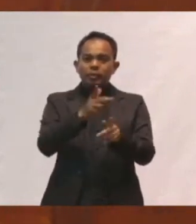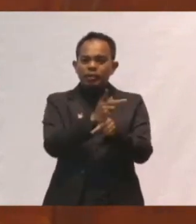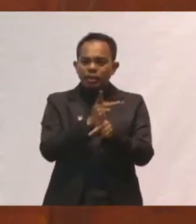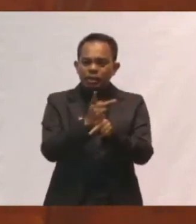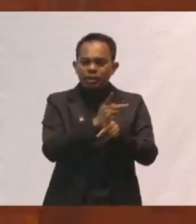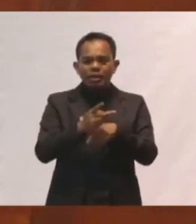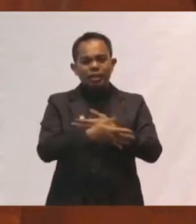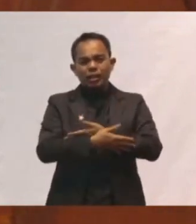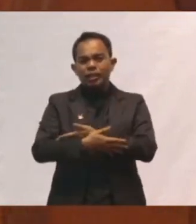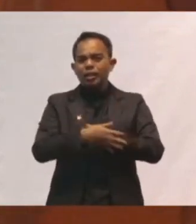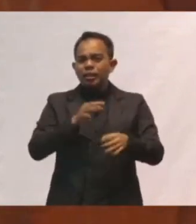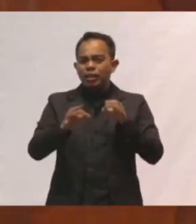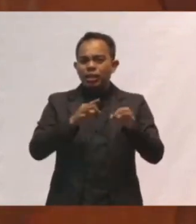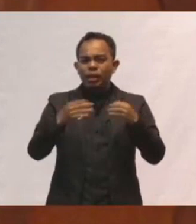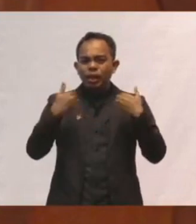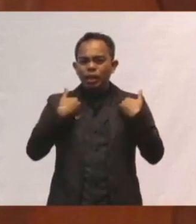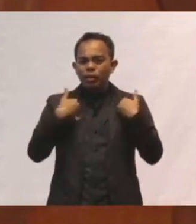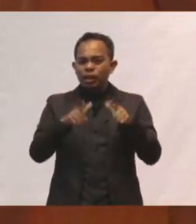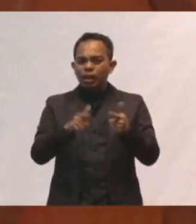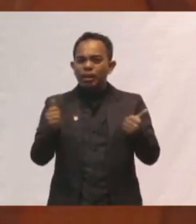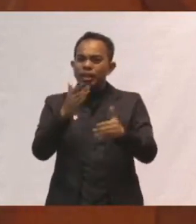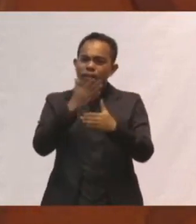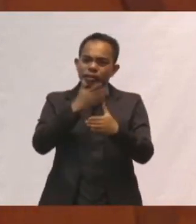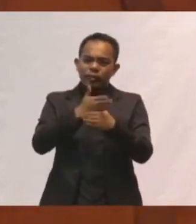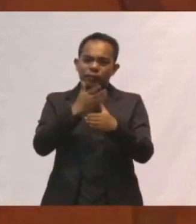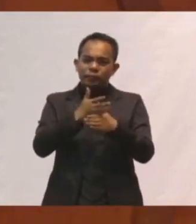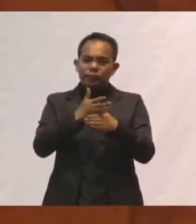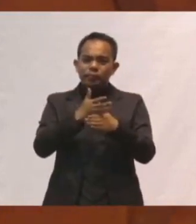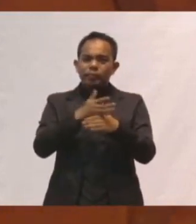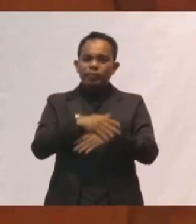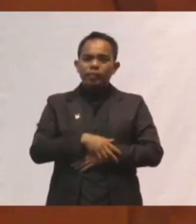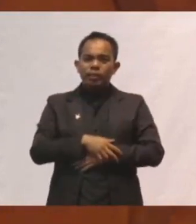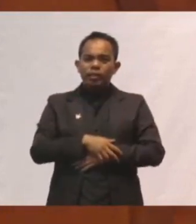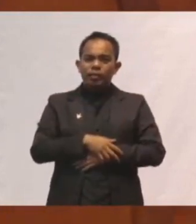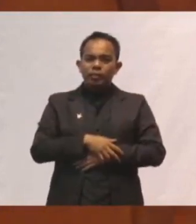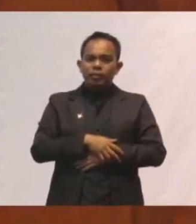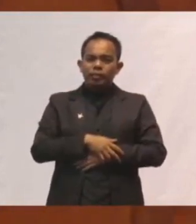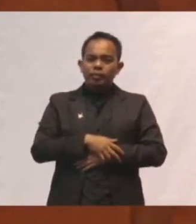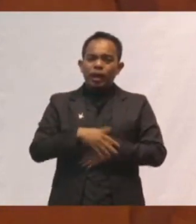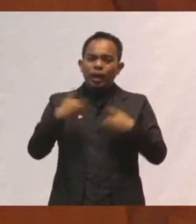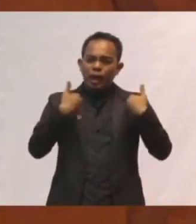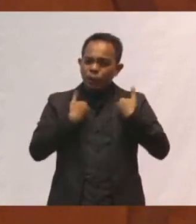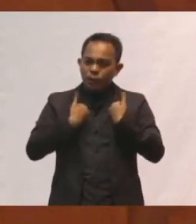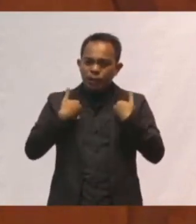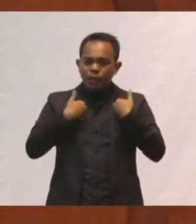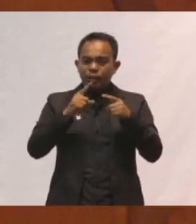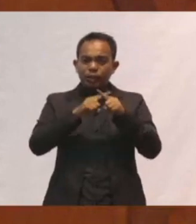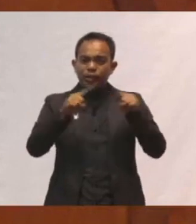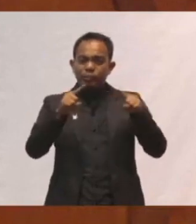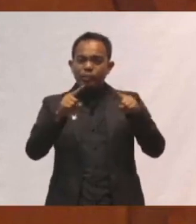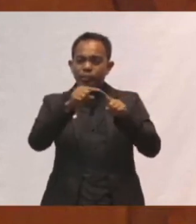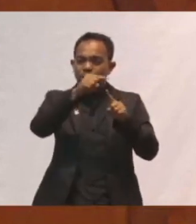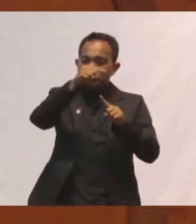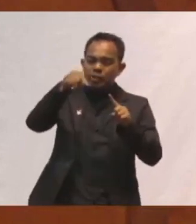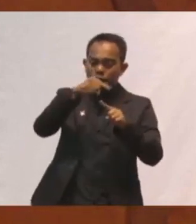sangat penyakut. Haiwan yang paling penyakut adalah ayam. Tapi apabila dia